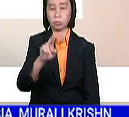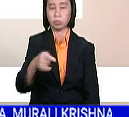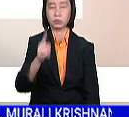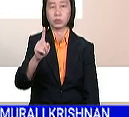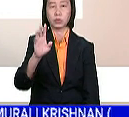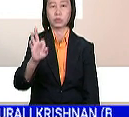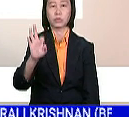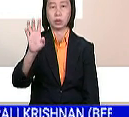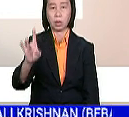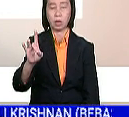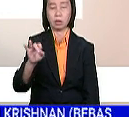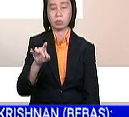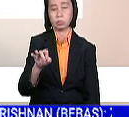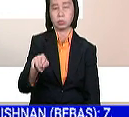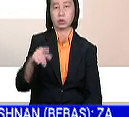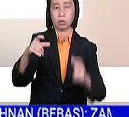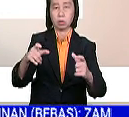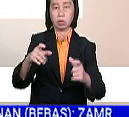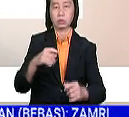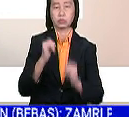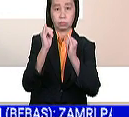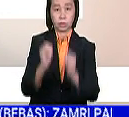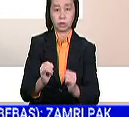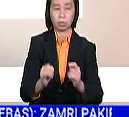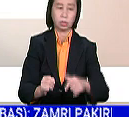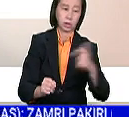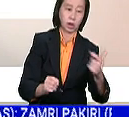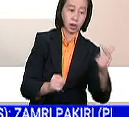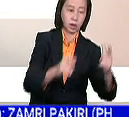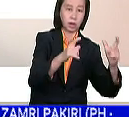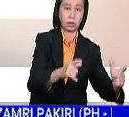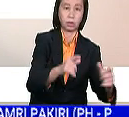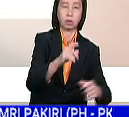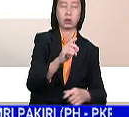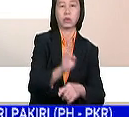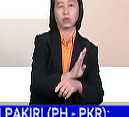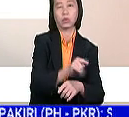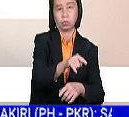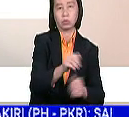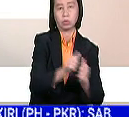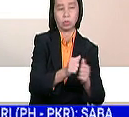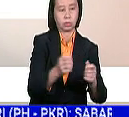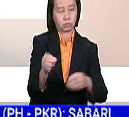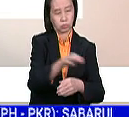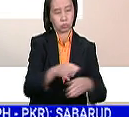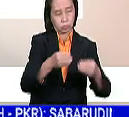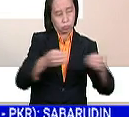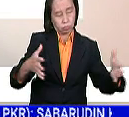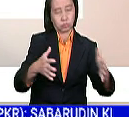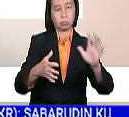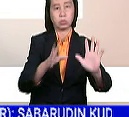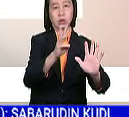20198 merupakan lot individu dan selebihnya merupakan laut komunal dengan anggaran keluasan